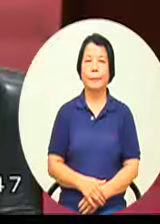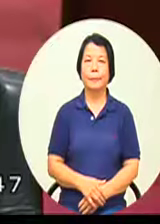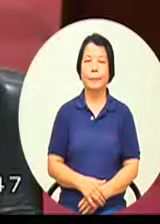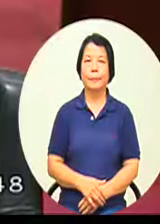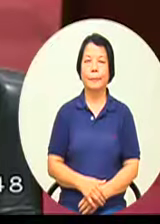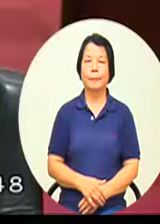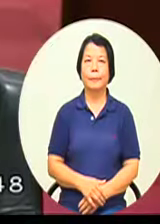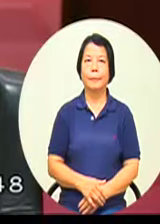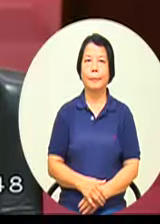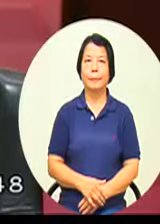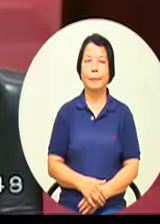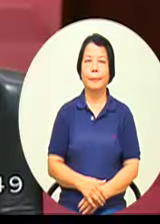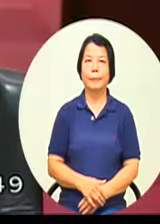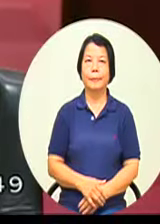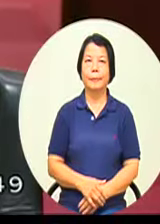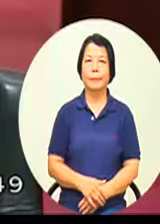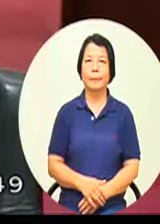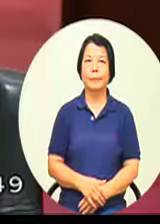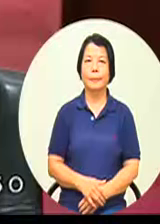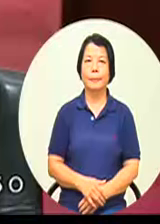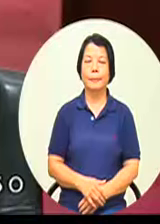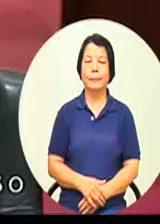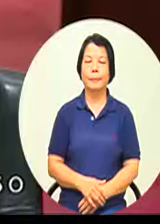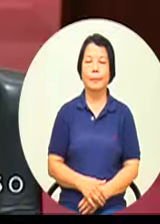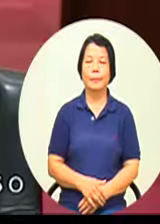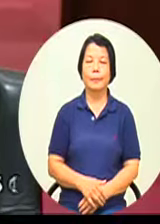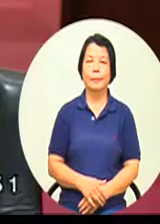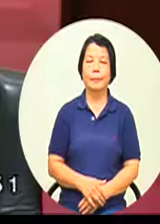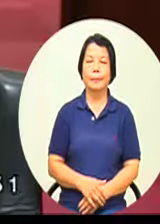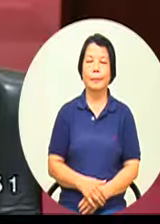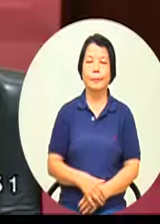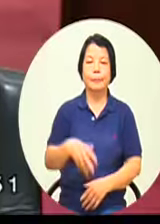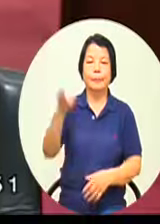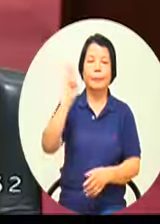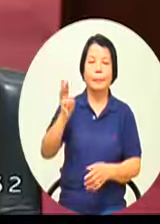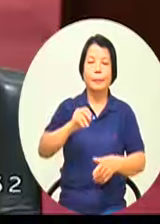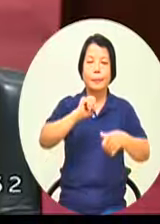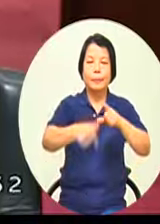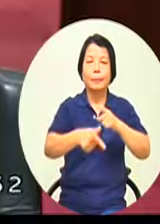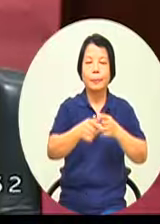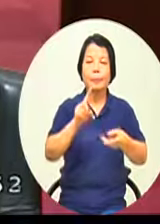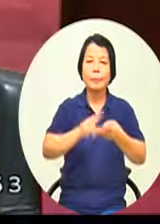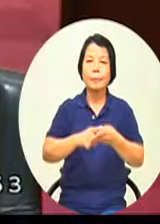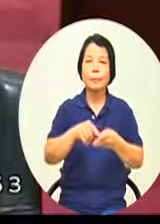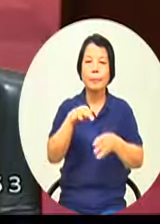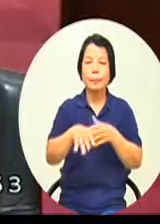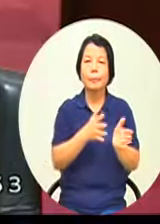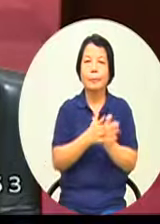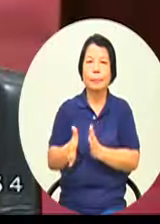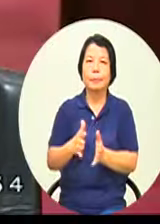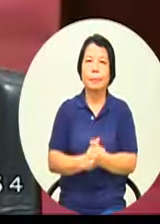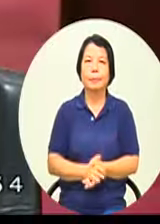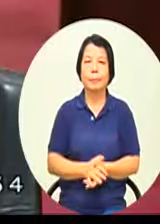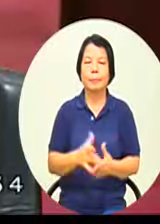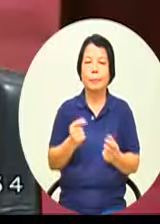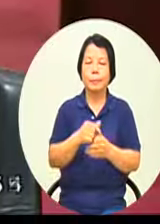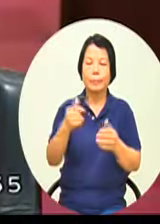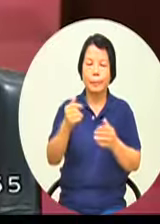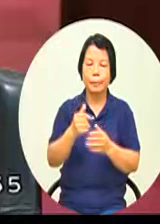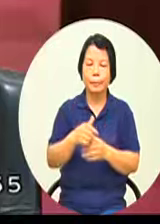咱这个九台区公司哈，咱这个王经理哈。就是讲，咱这个南科院的边啊，